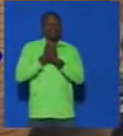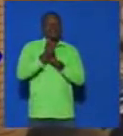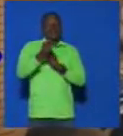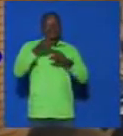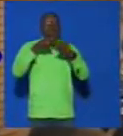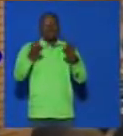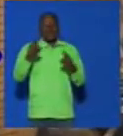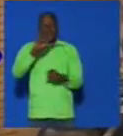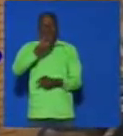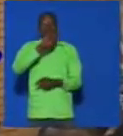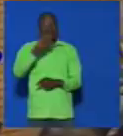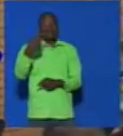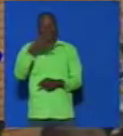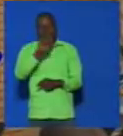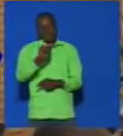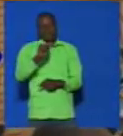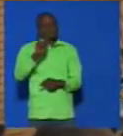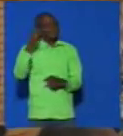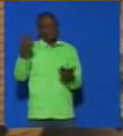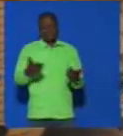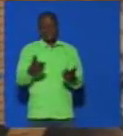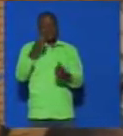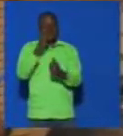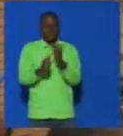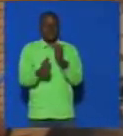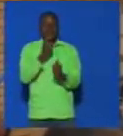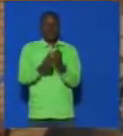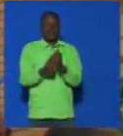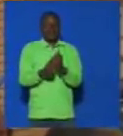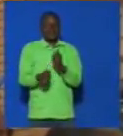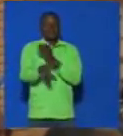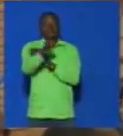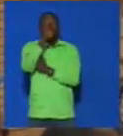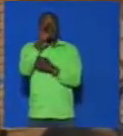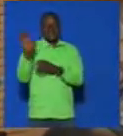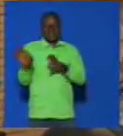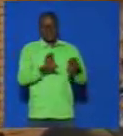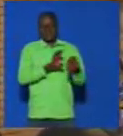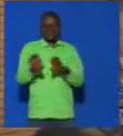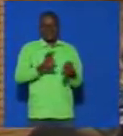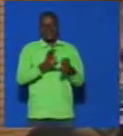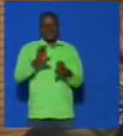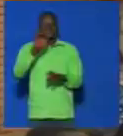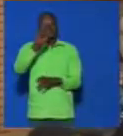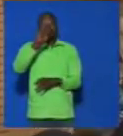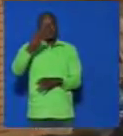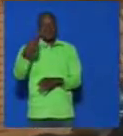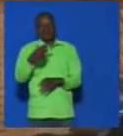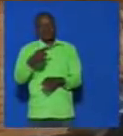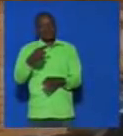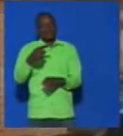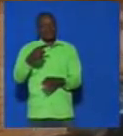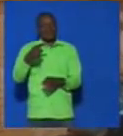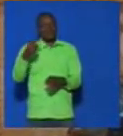à l'angola et puis bornala ciel la vallée problème là voilà que dieu fasse que l'angola et l'angola face à